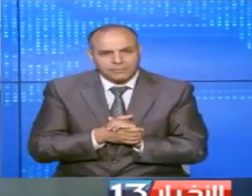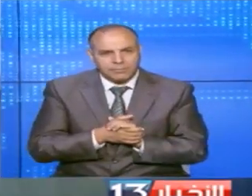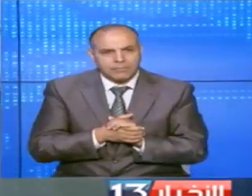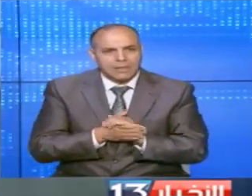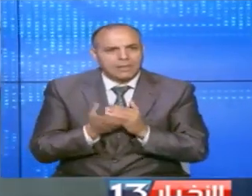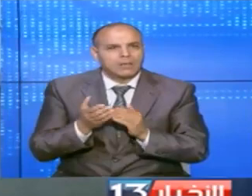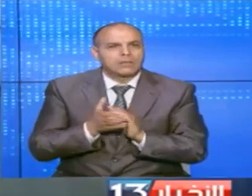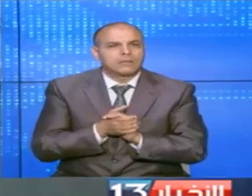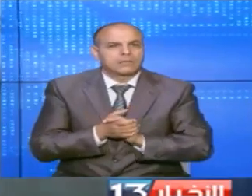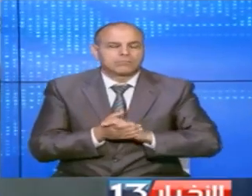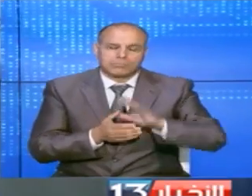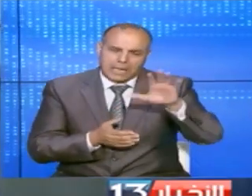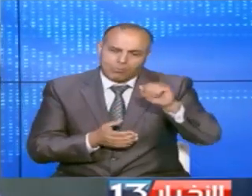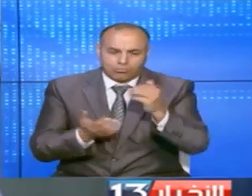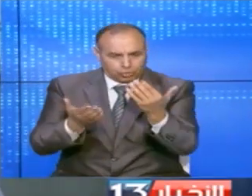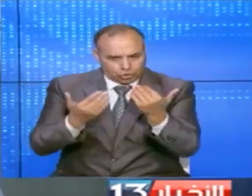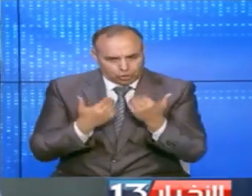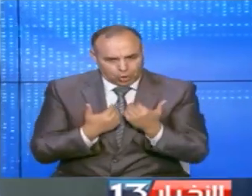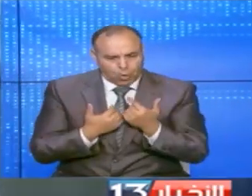دعوه